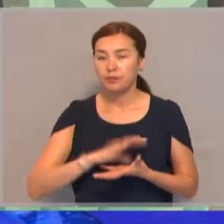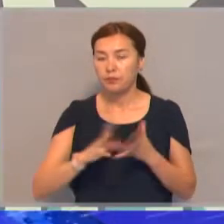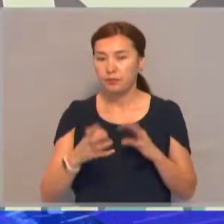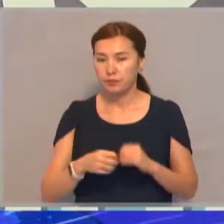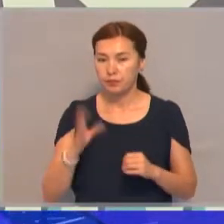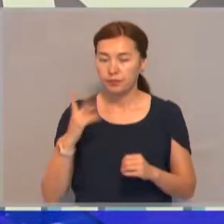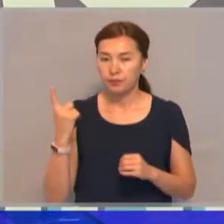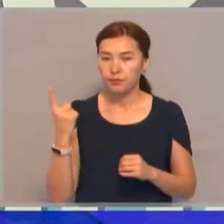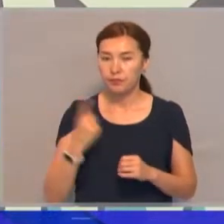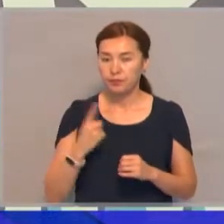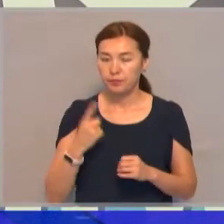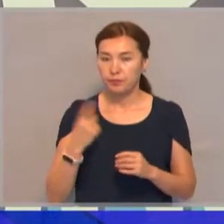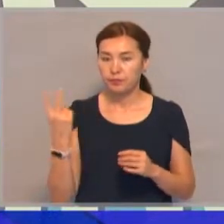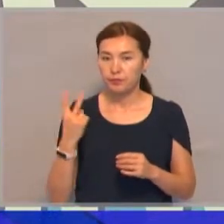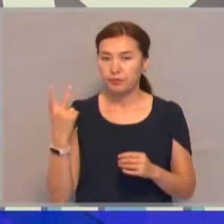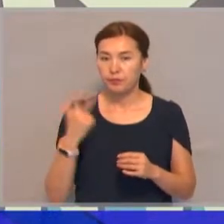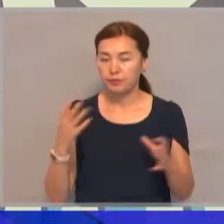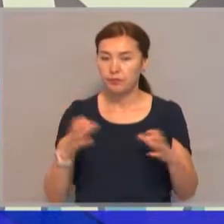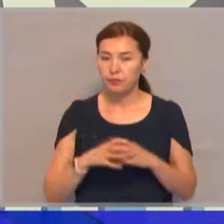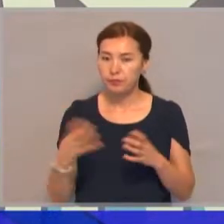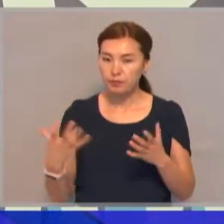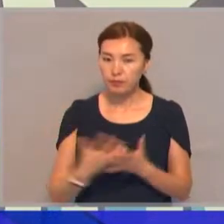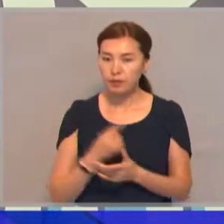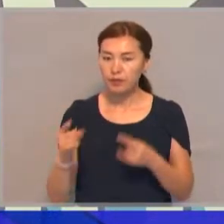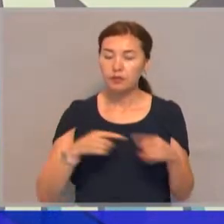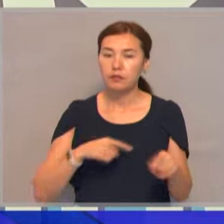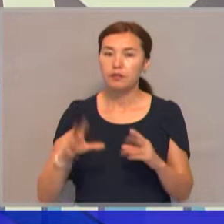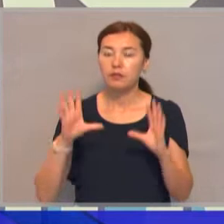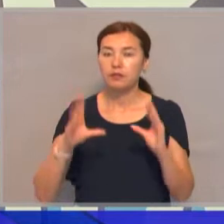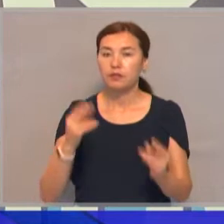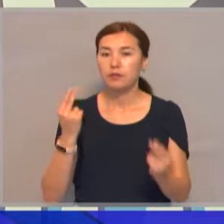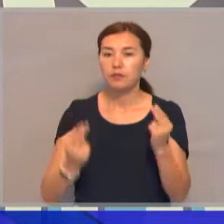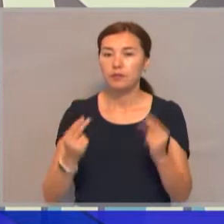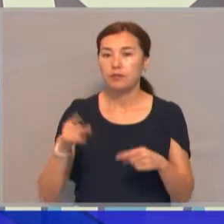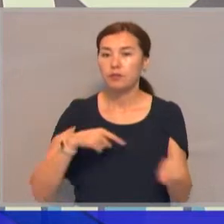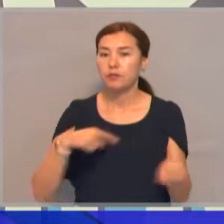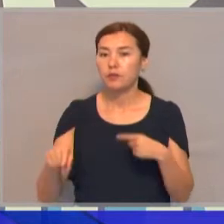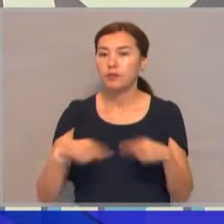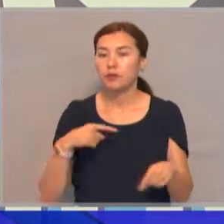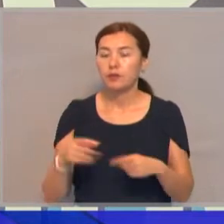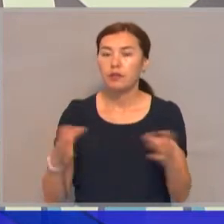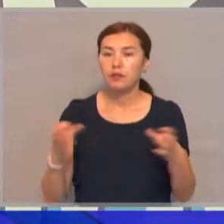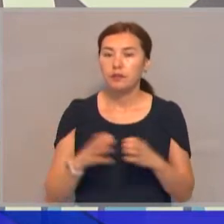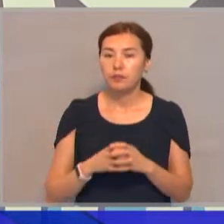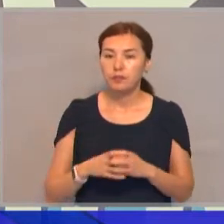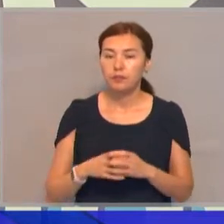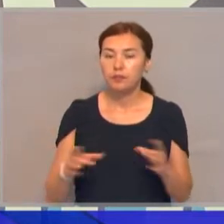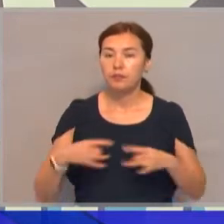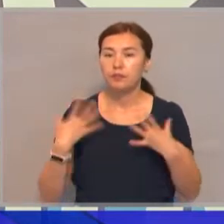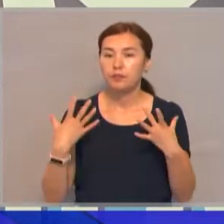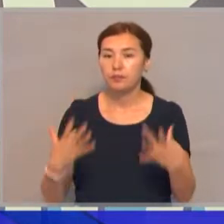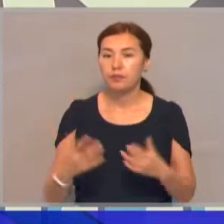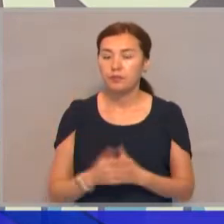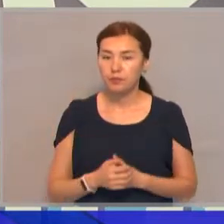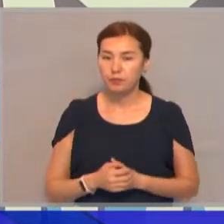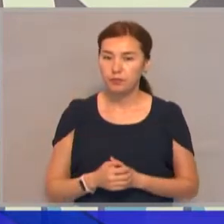қорытындылаймыз. Бірінші, екінші, үшінші орын алған футболдан, волейболдан, баскетболдан командаларды салтанатты түрде